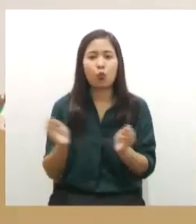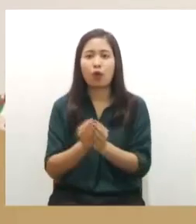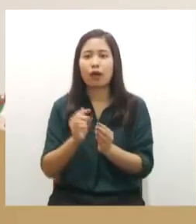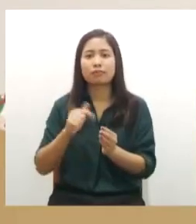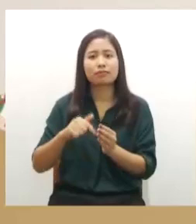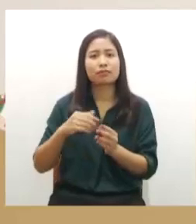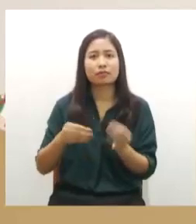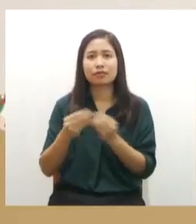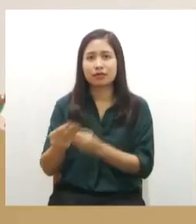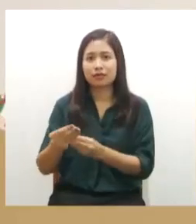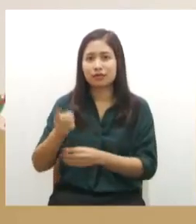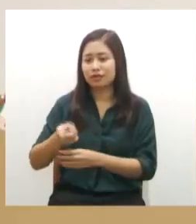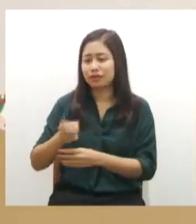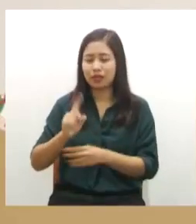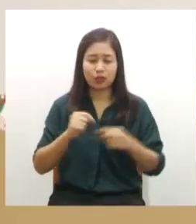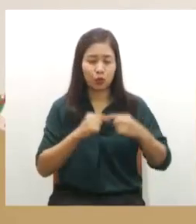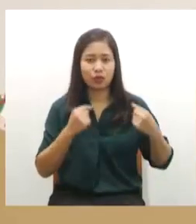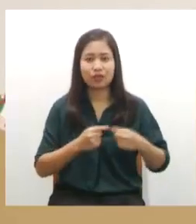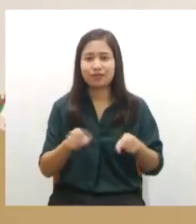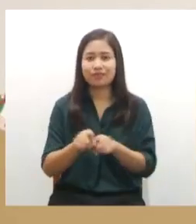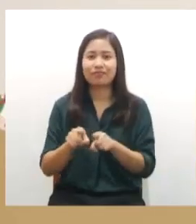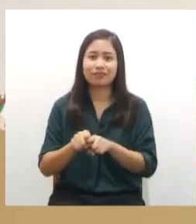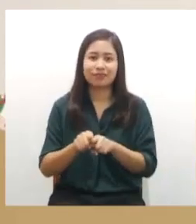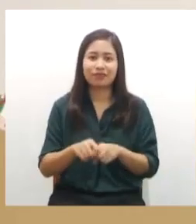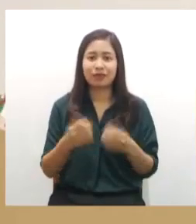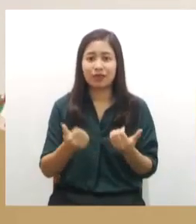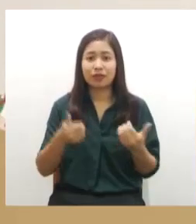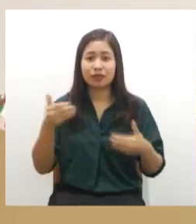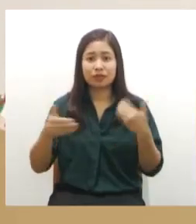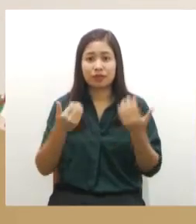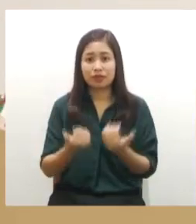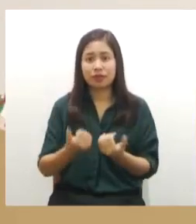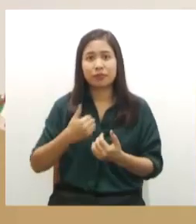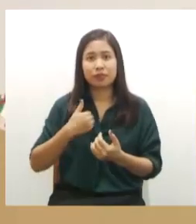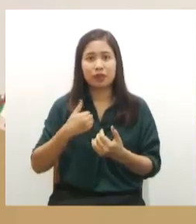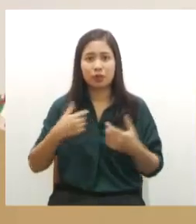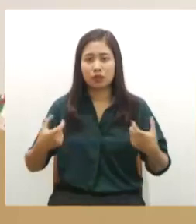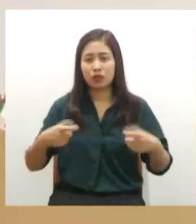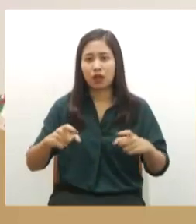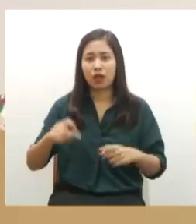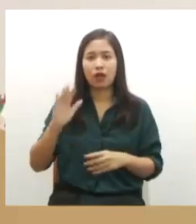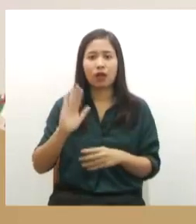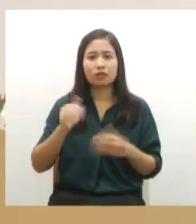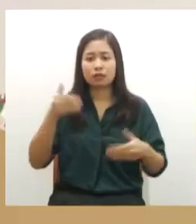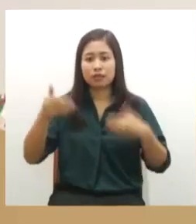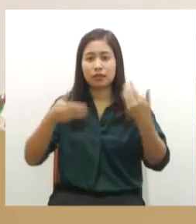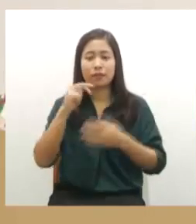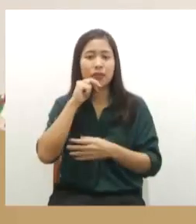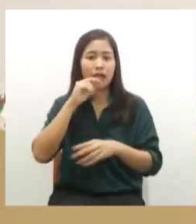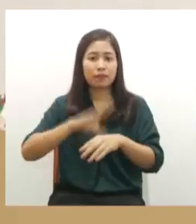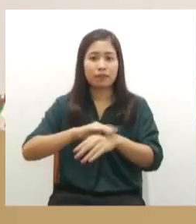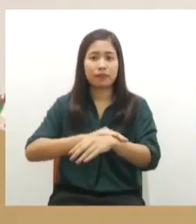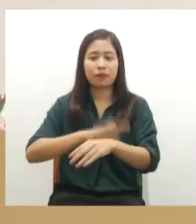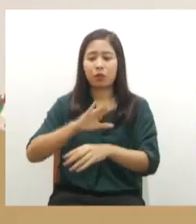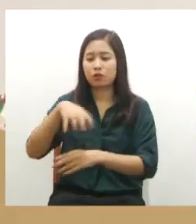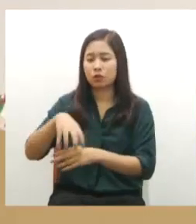อย่างสามัคคีเป็นหัวใจดวงเดียวกันครับและช่วงสุดท้ายของรายการในวันนี้ครับเรายังมี VTR กิจกรรมธาราบำบัดครับของศูนย์การศึกษ